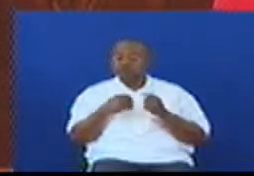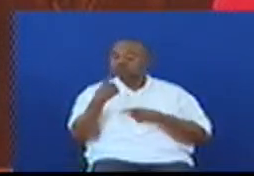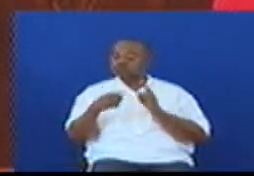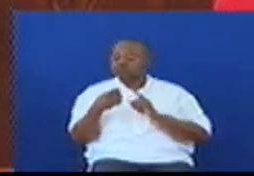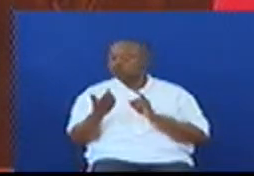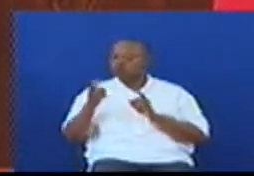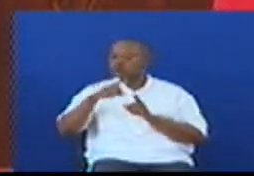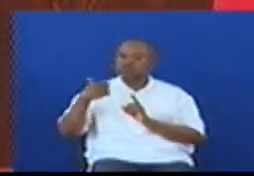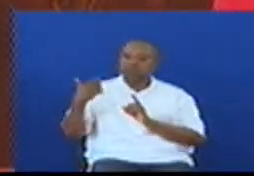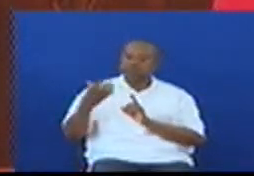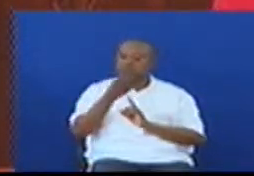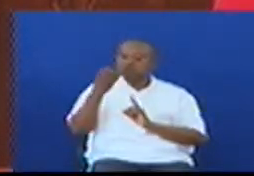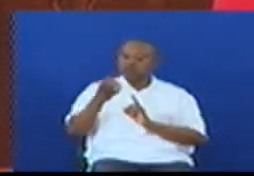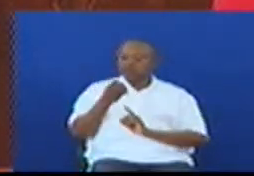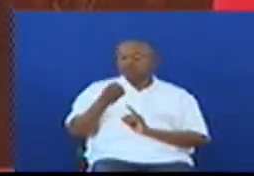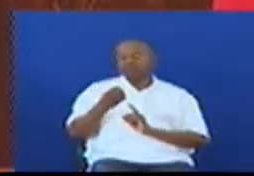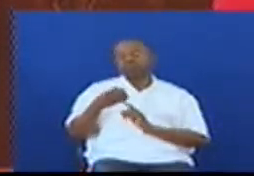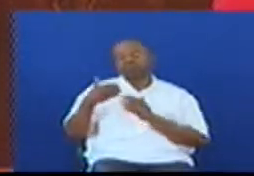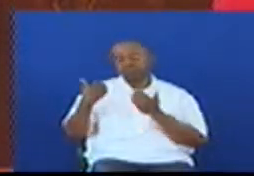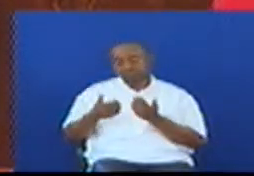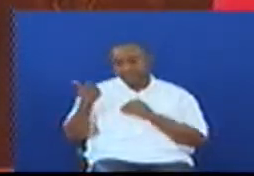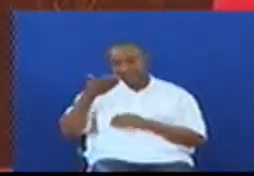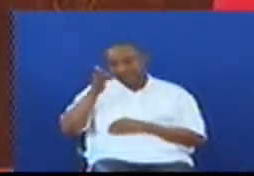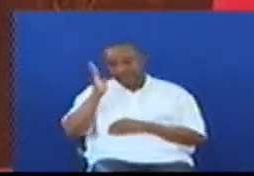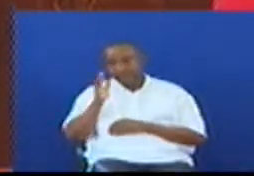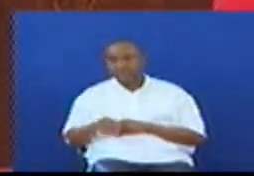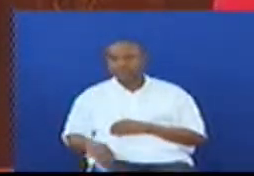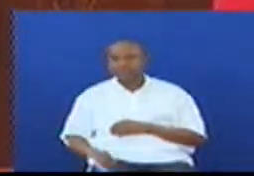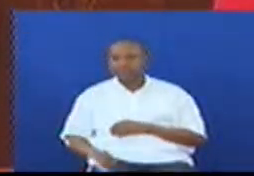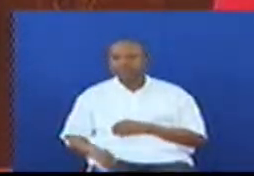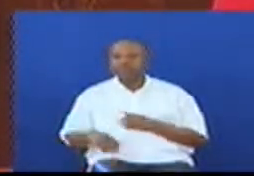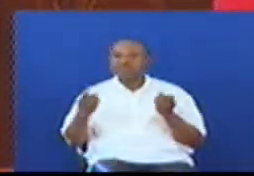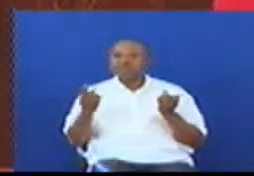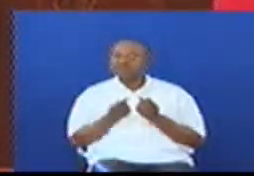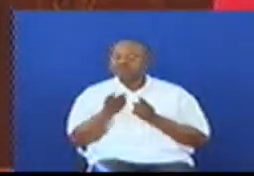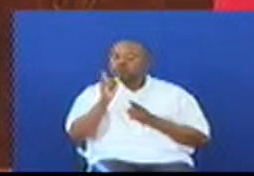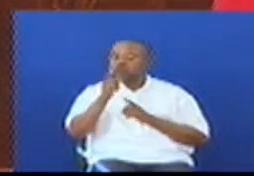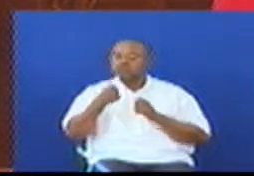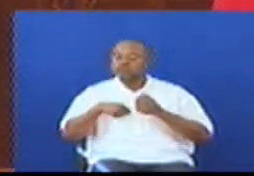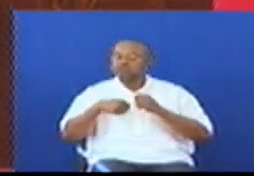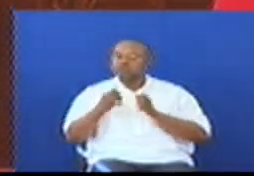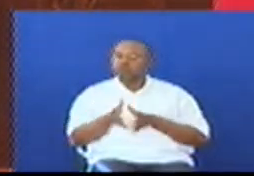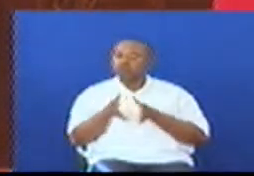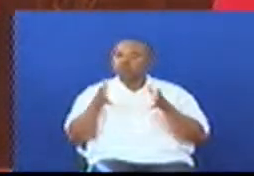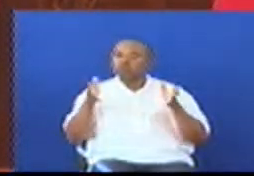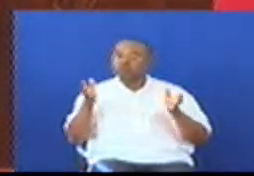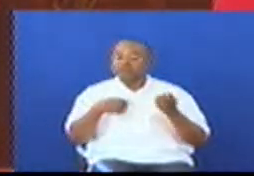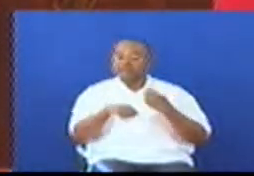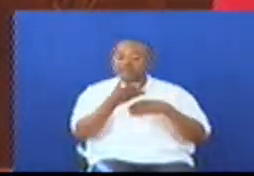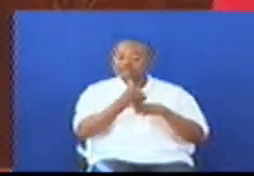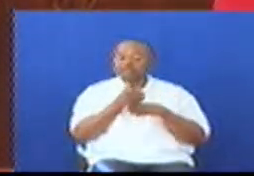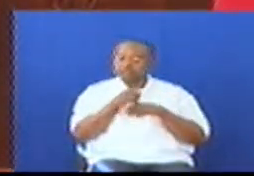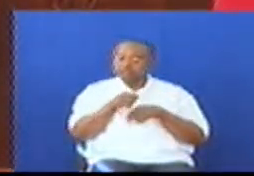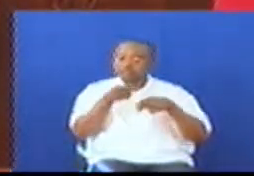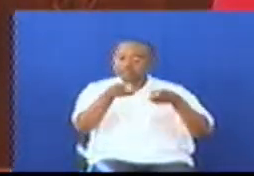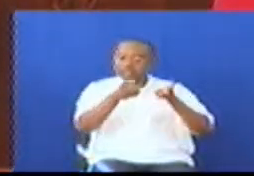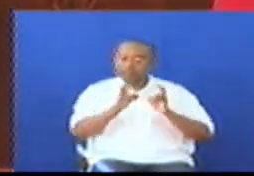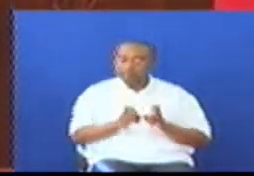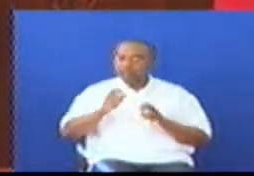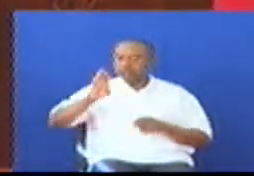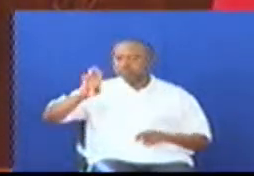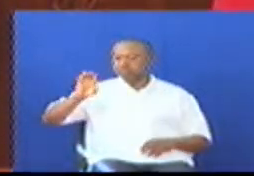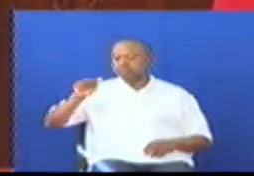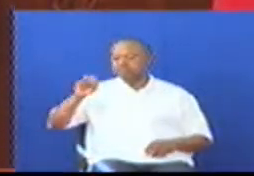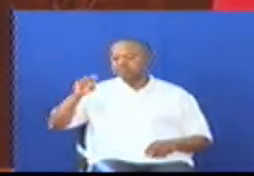mapato ya nchi yetu. Hata hivyo, kumekuwa na changamoto kubwa katika shirika letu la